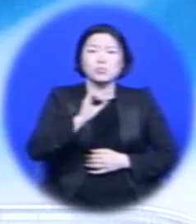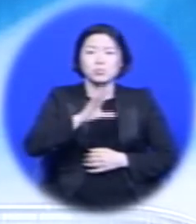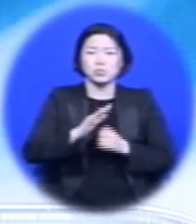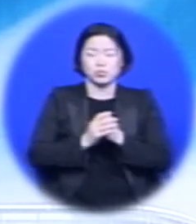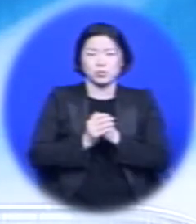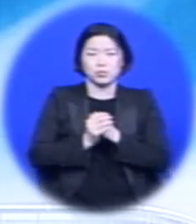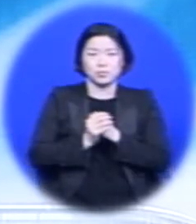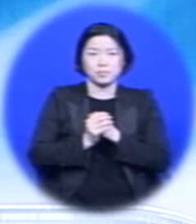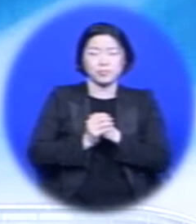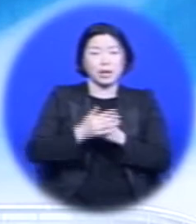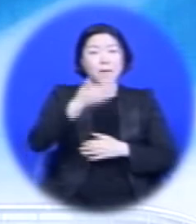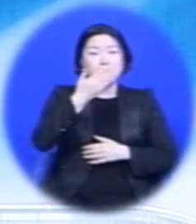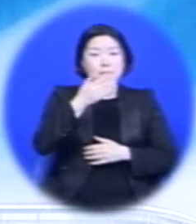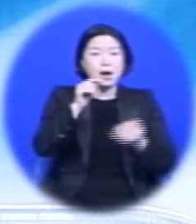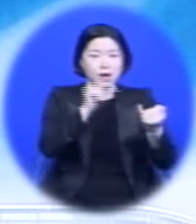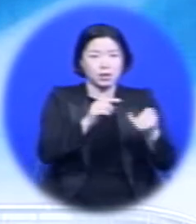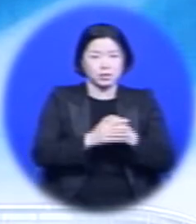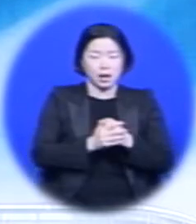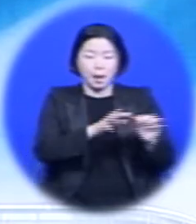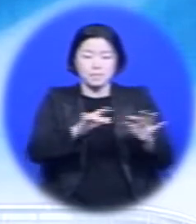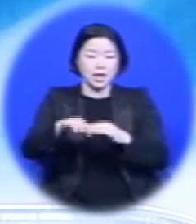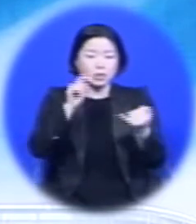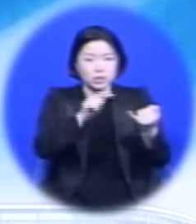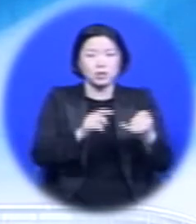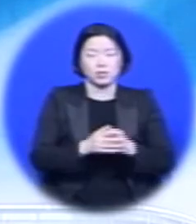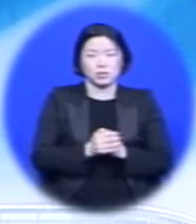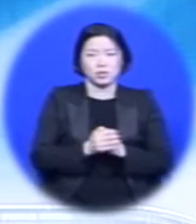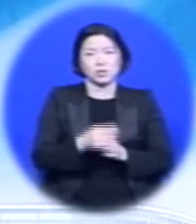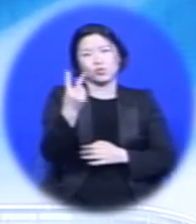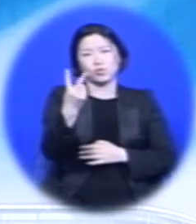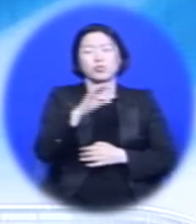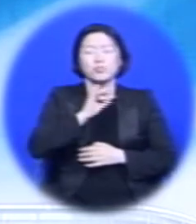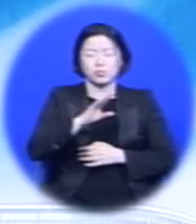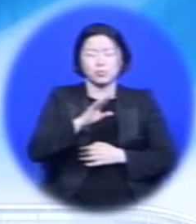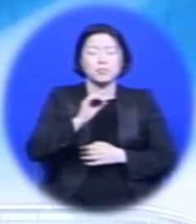깨달았다는 거예요. 밥 먹어, 피아노 쳐, 두 마디밖에 없었어요.